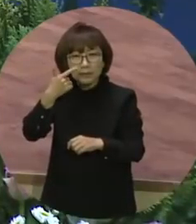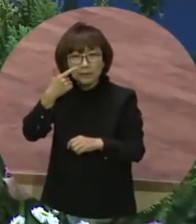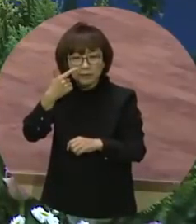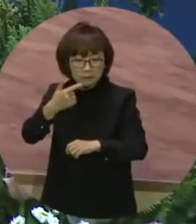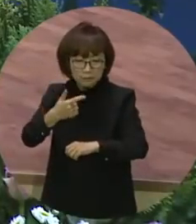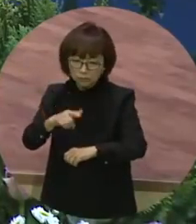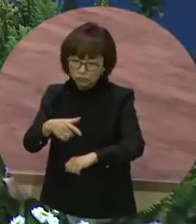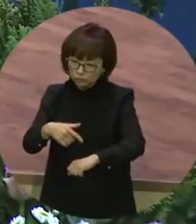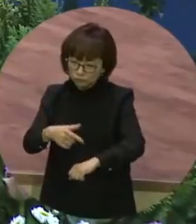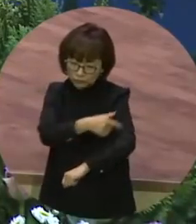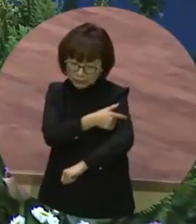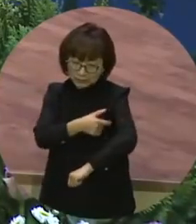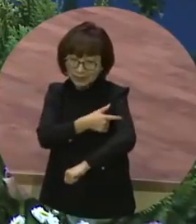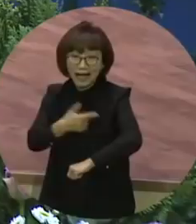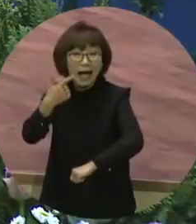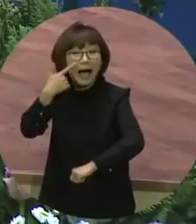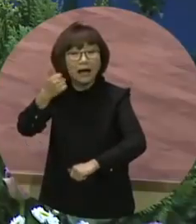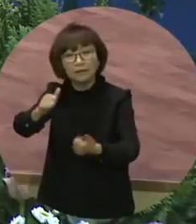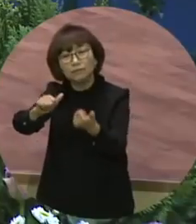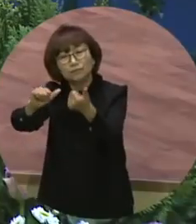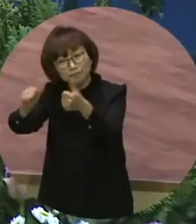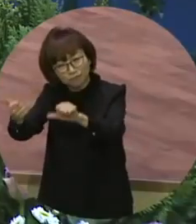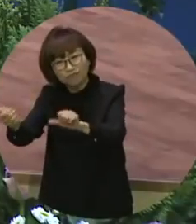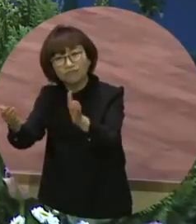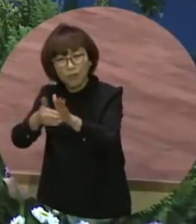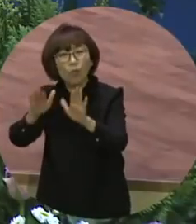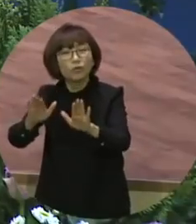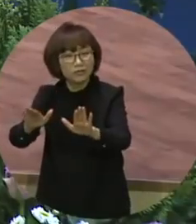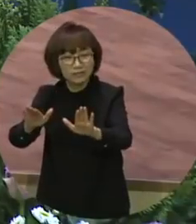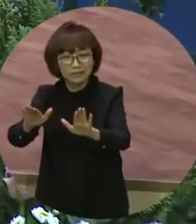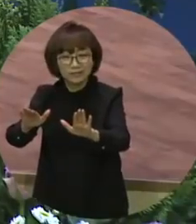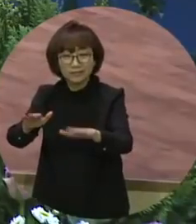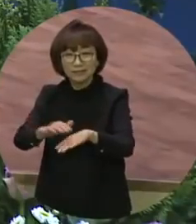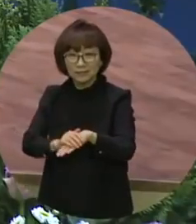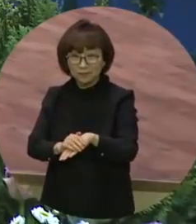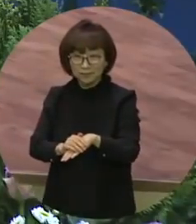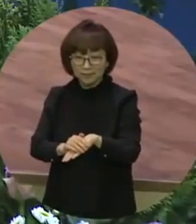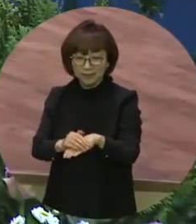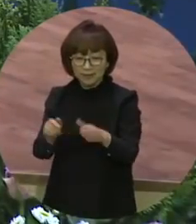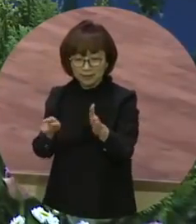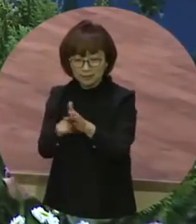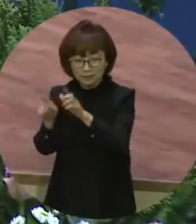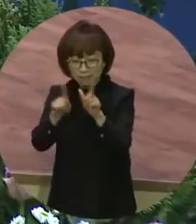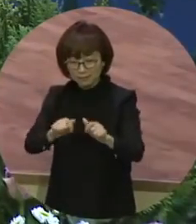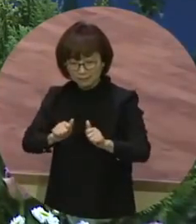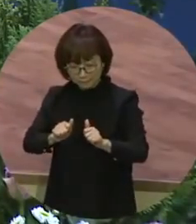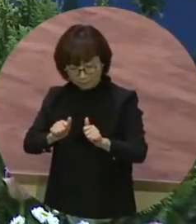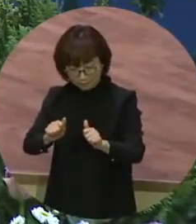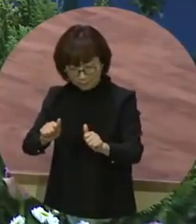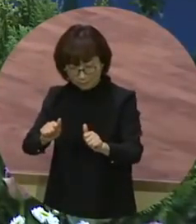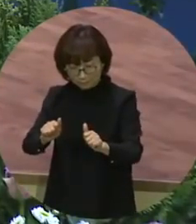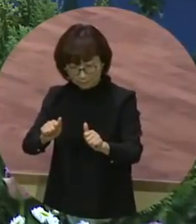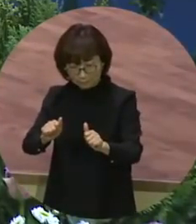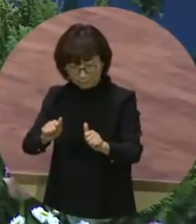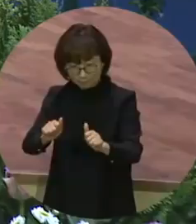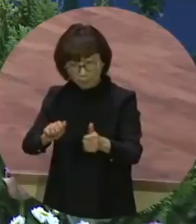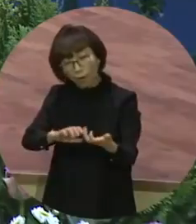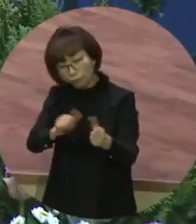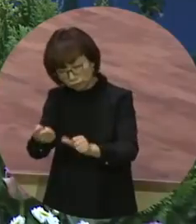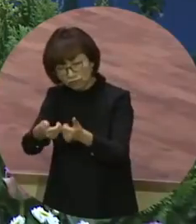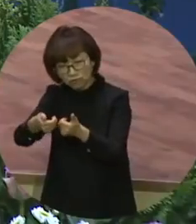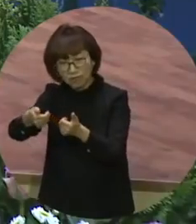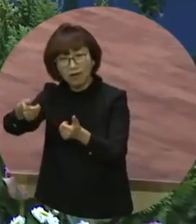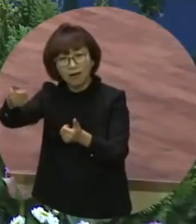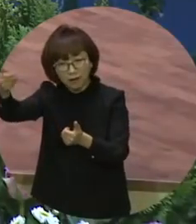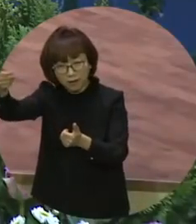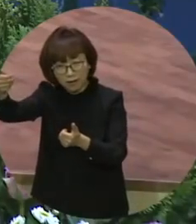집사라. 그 하늘 신앙생활 잘하고 그렇게 예수 믿고 천국 좀 일찍 갔지만 좀 일찍 가면 어때요?